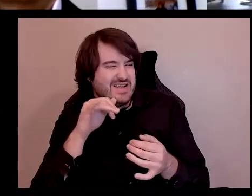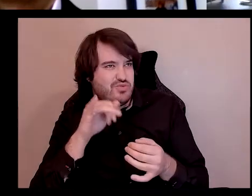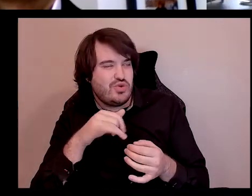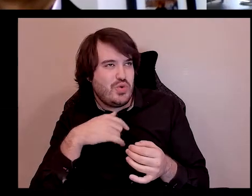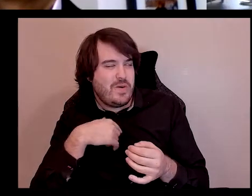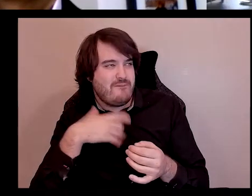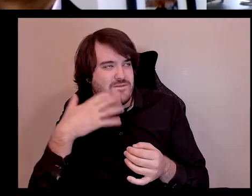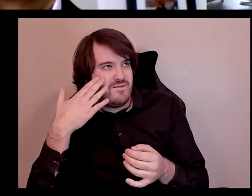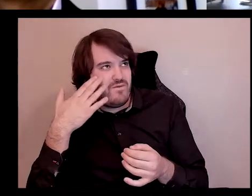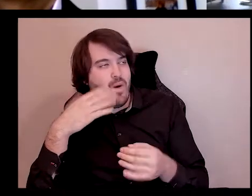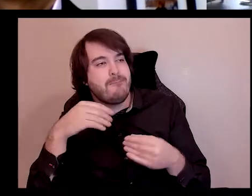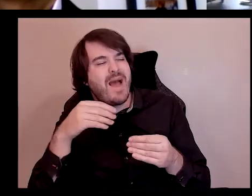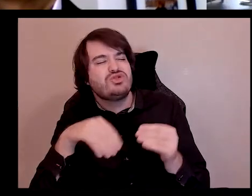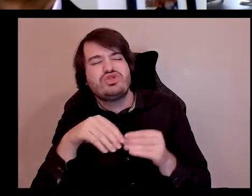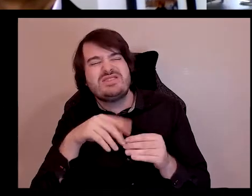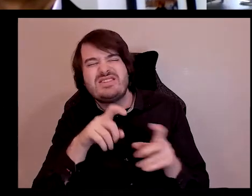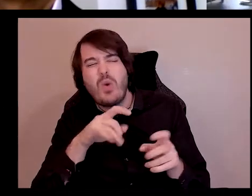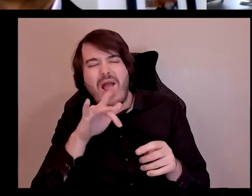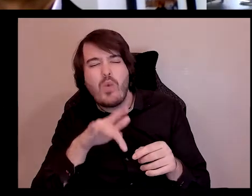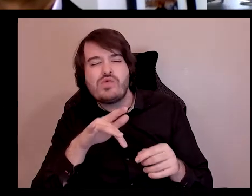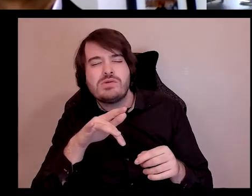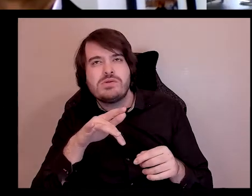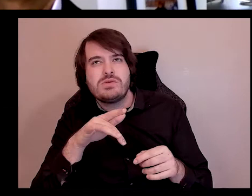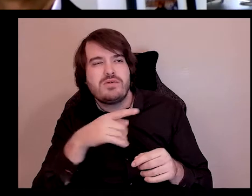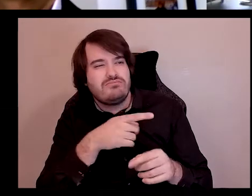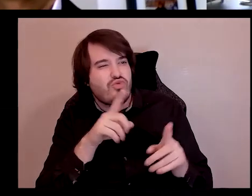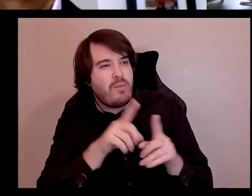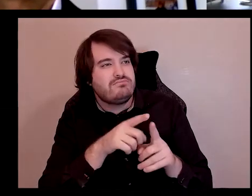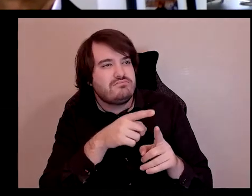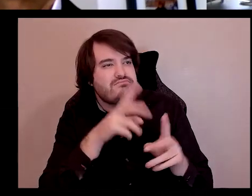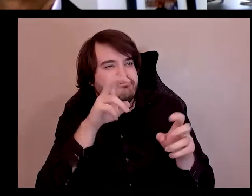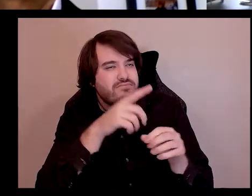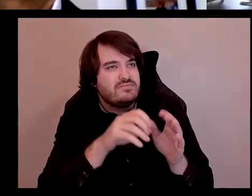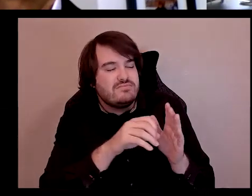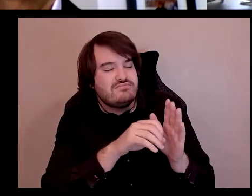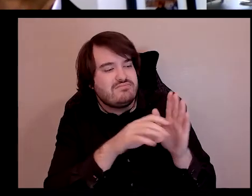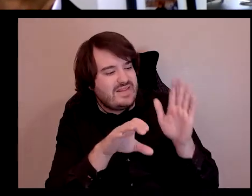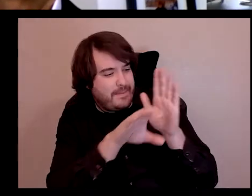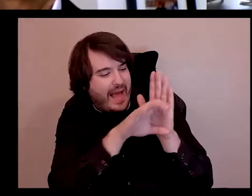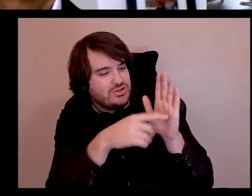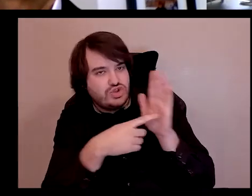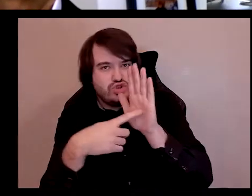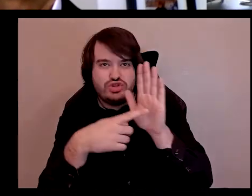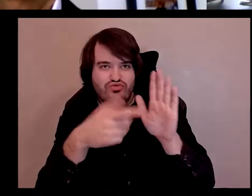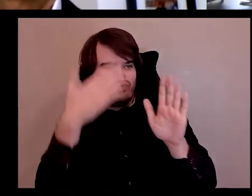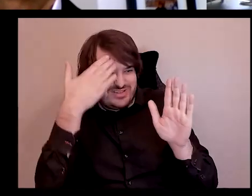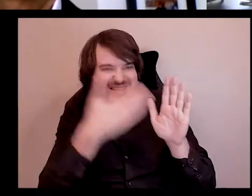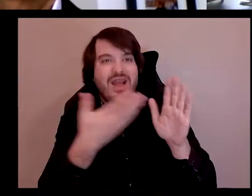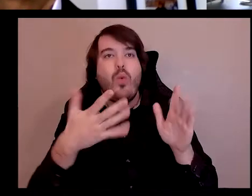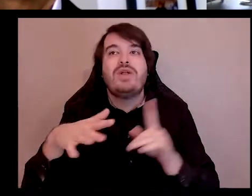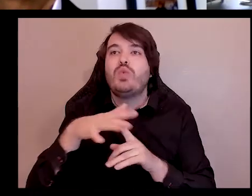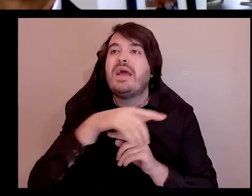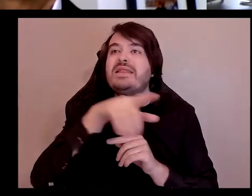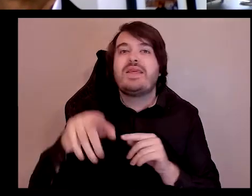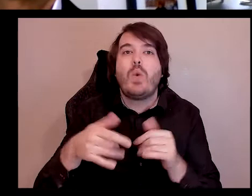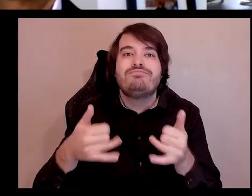nous écoutent, là, la raison pour laquelle on fait un petit peu le tour du marché, c'est parce qu'on veut que vous sentiez que vous êtes à l'image de ce qui se passe actuellement,